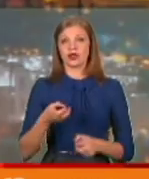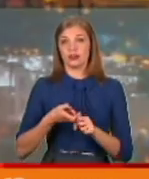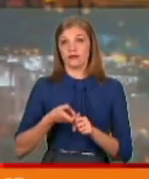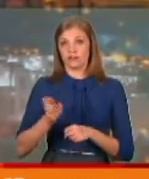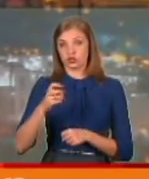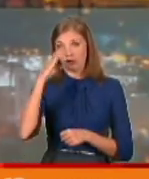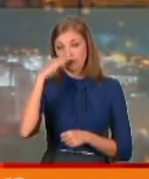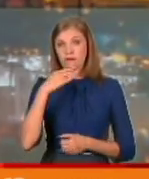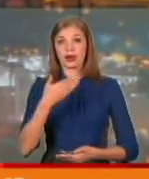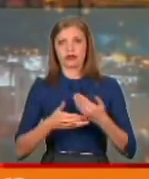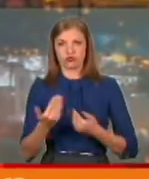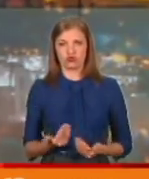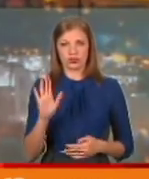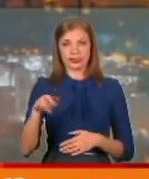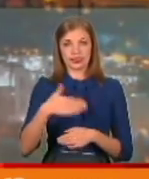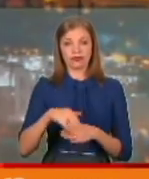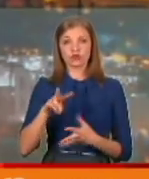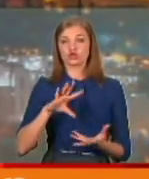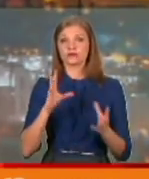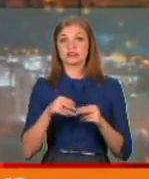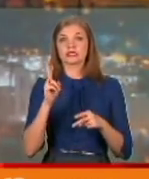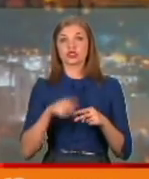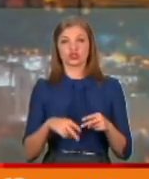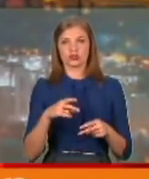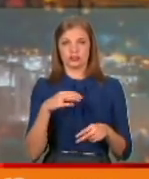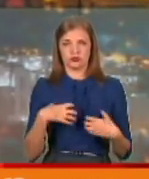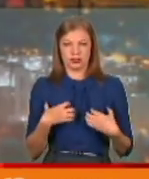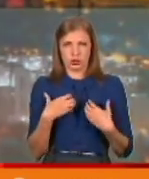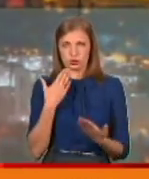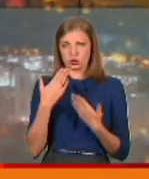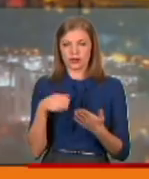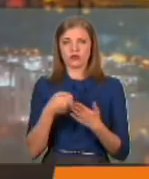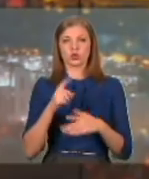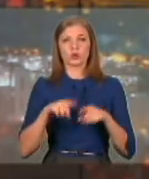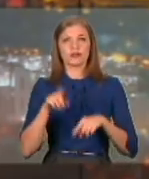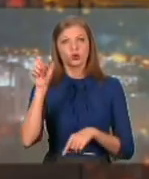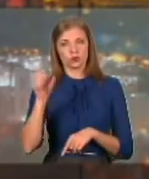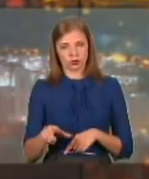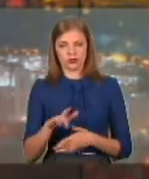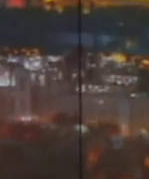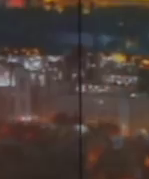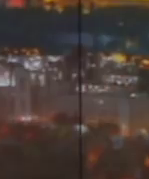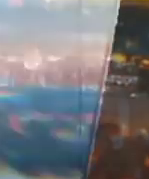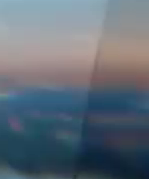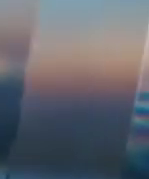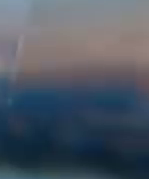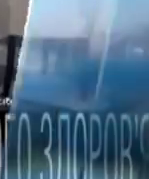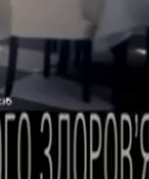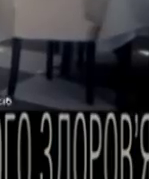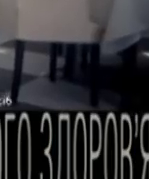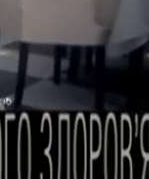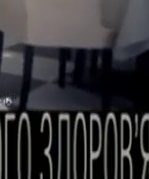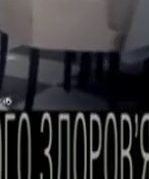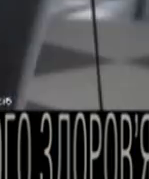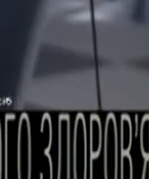Виштовхав батька-інваліда жити на двір. Чим скінчилася історія нелюдського ставлення до рідної людини? Дивіться далі. Кальцій